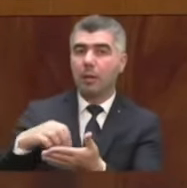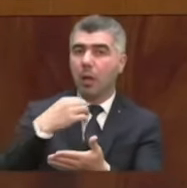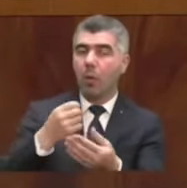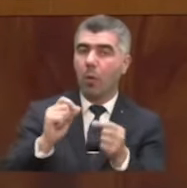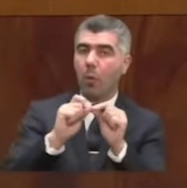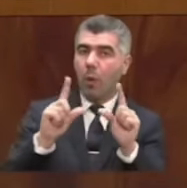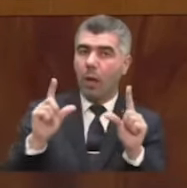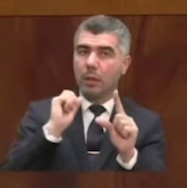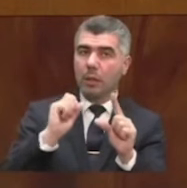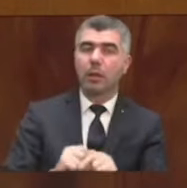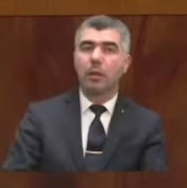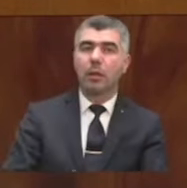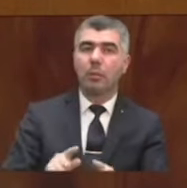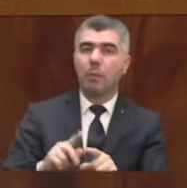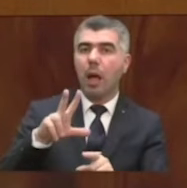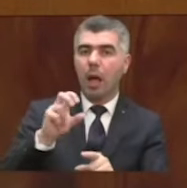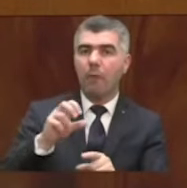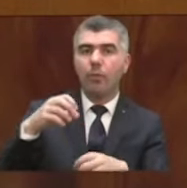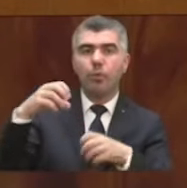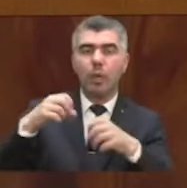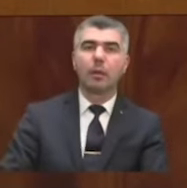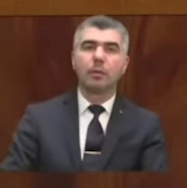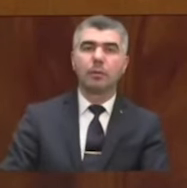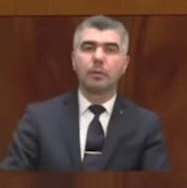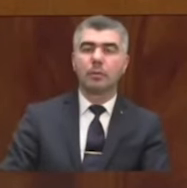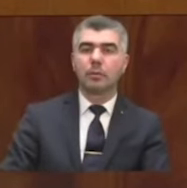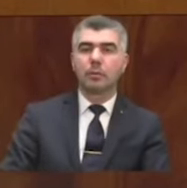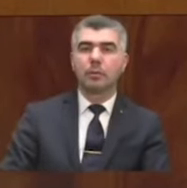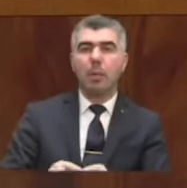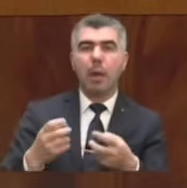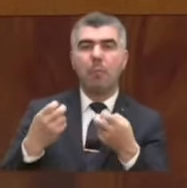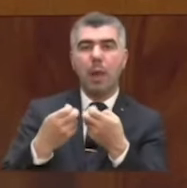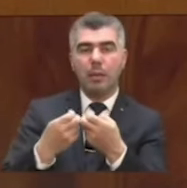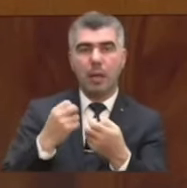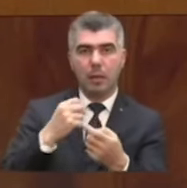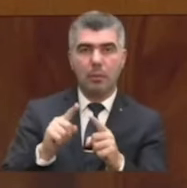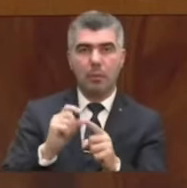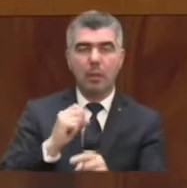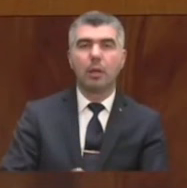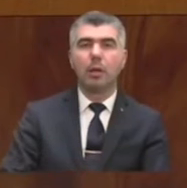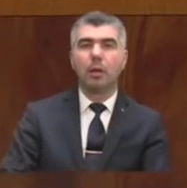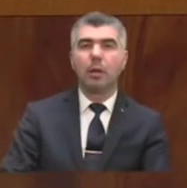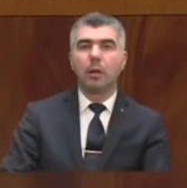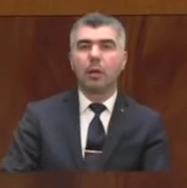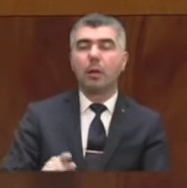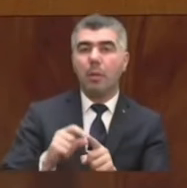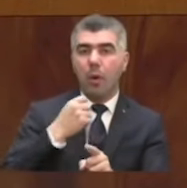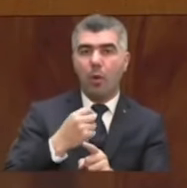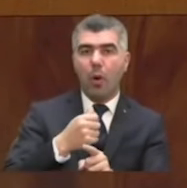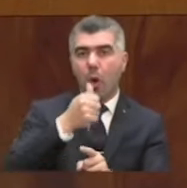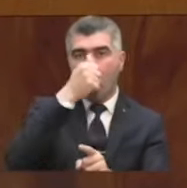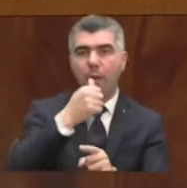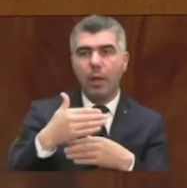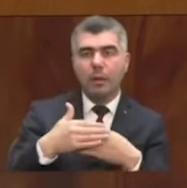هي كانت أكثر معروفة بالمطر. نعطيكم مثلا لوكوس، الواردات المائية